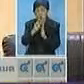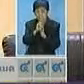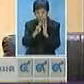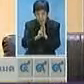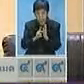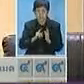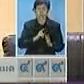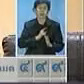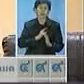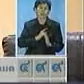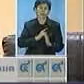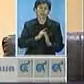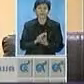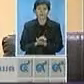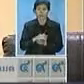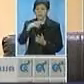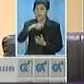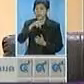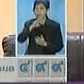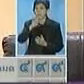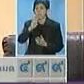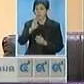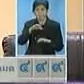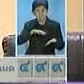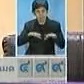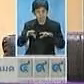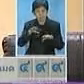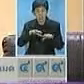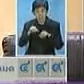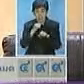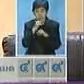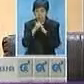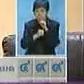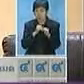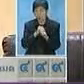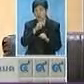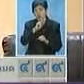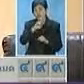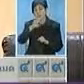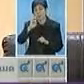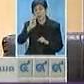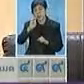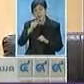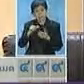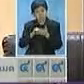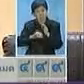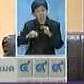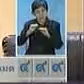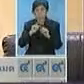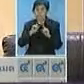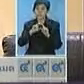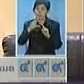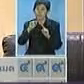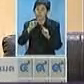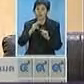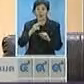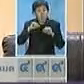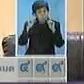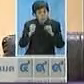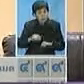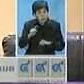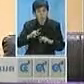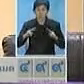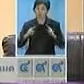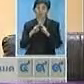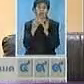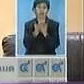ยู่นะพระนามอยากระเบียบบริหารงบประมาณปี2548แก้ไขเพิ่มเติมข้อ30คุณอนุมัติไง กระทรว